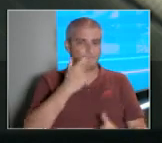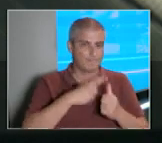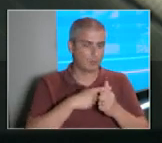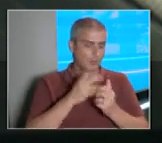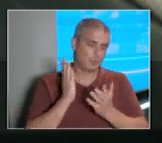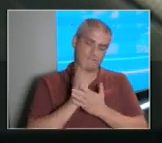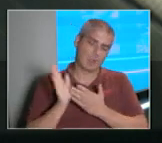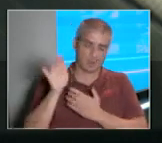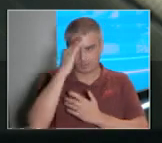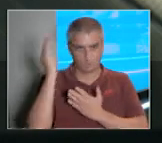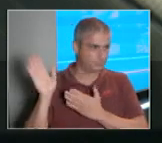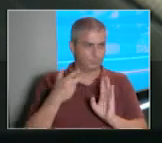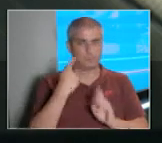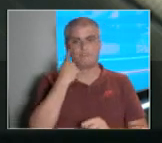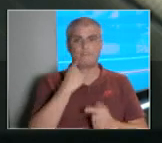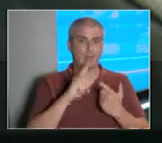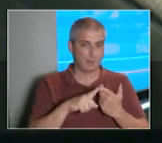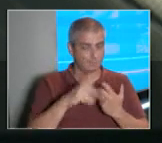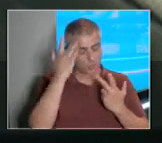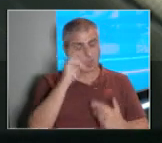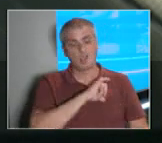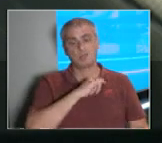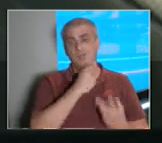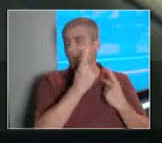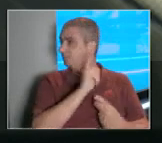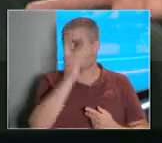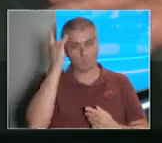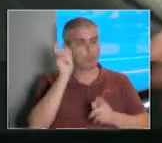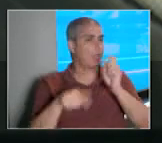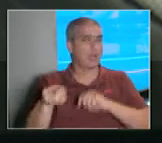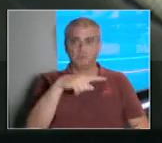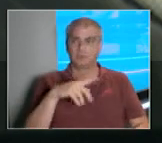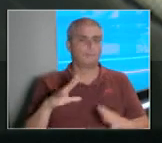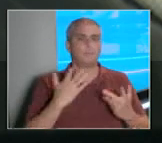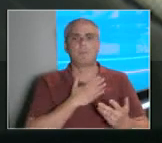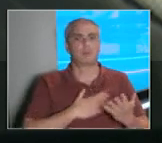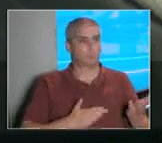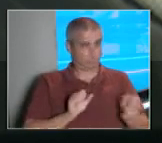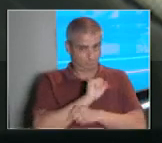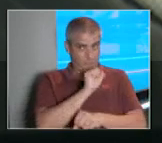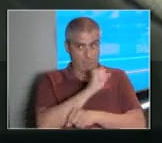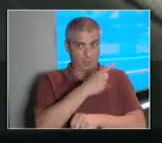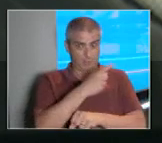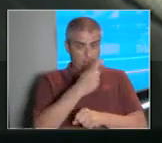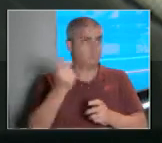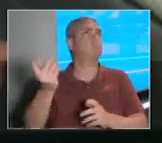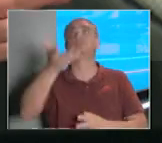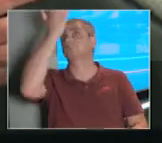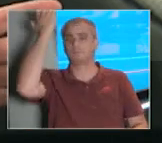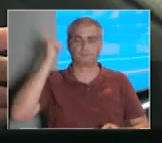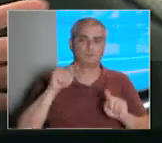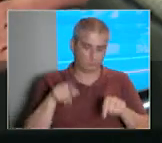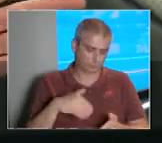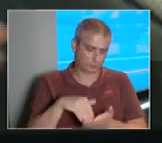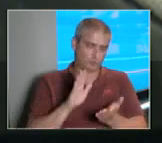שסטתה מהדרך, הסתפכה בפלילים, דואגת לעצמה ולא דואגת לאזרחים. אז מה אתם רוצים שהמחאה תשמע לשמיים? יש